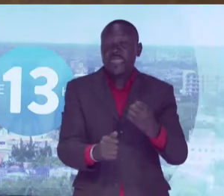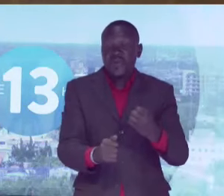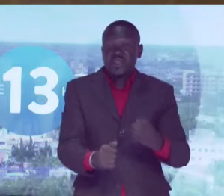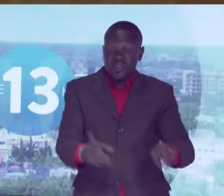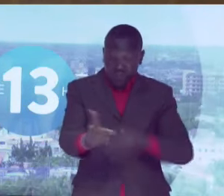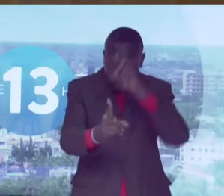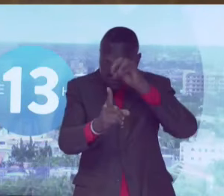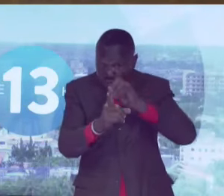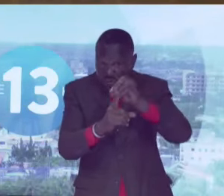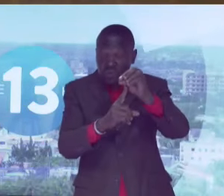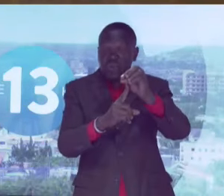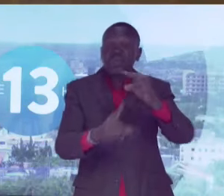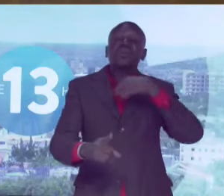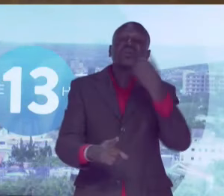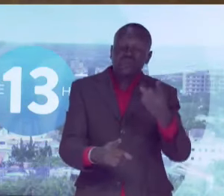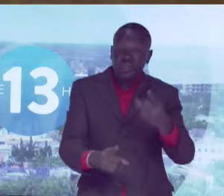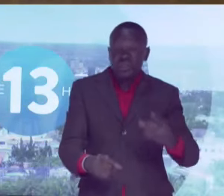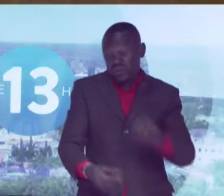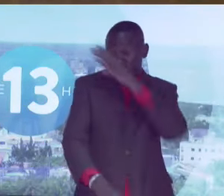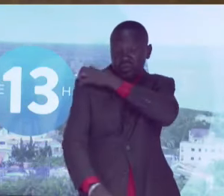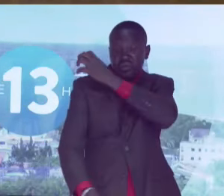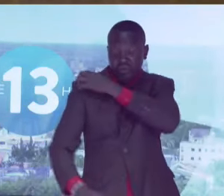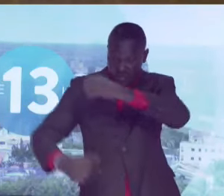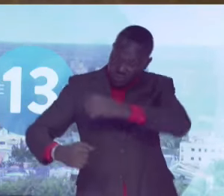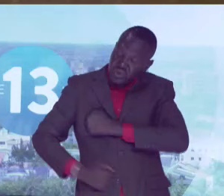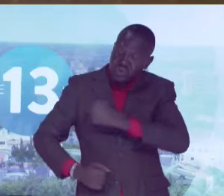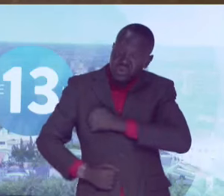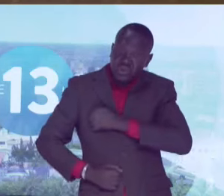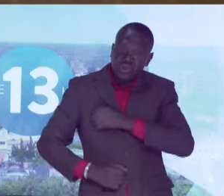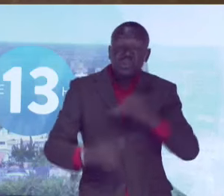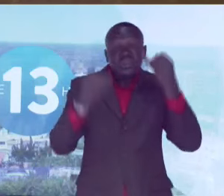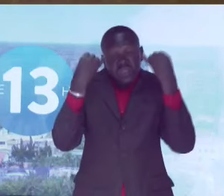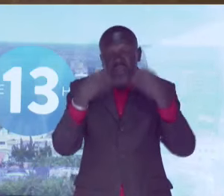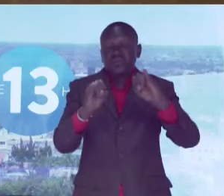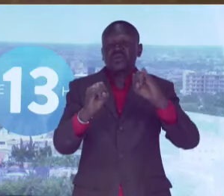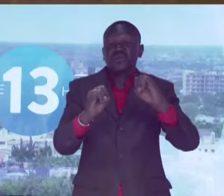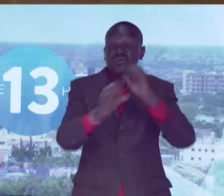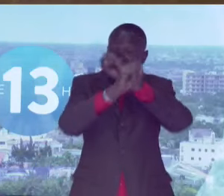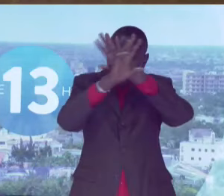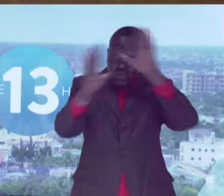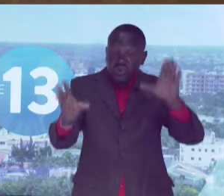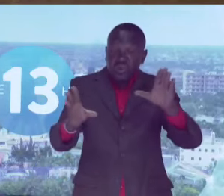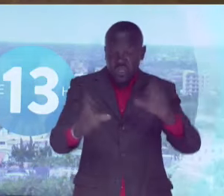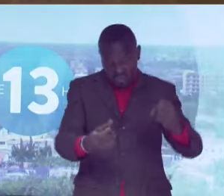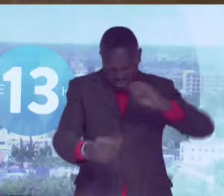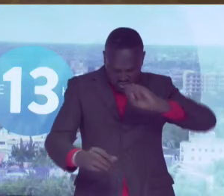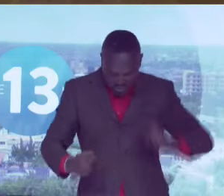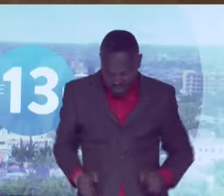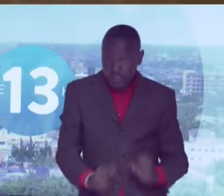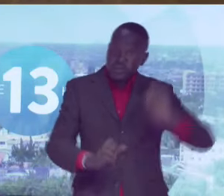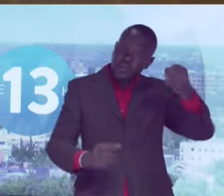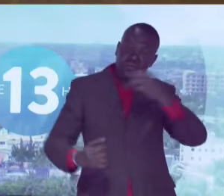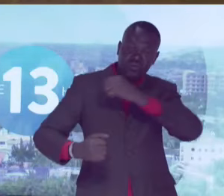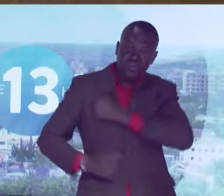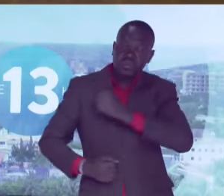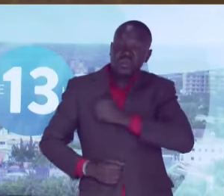registre propre à lui, le chef suprême des armées envoie un message des plus clairs aux comploteurs de tous ordres après 12 mois